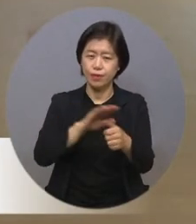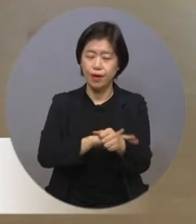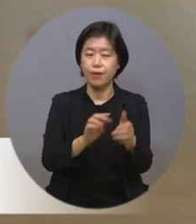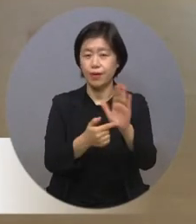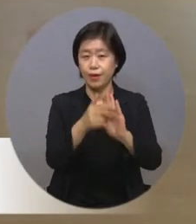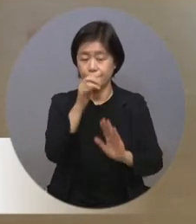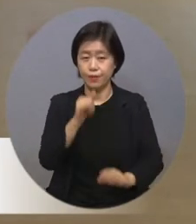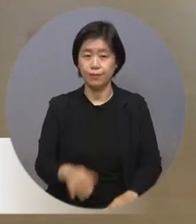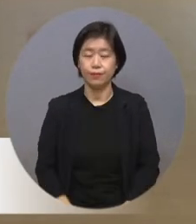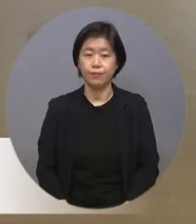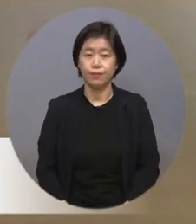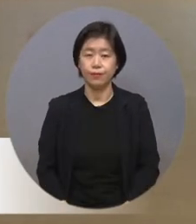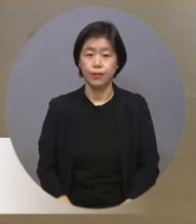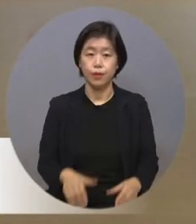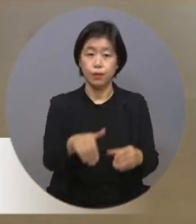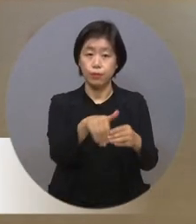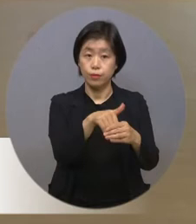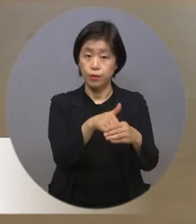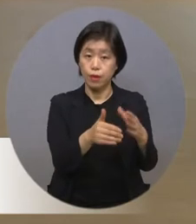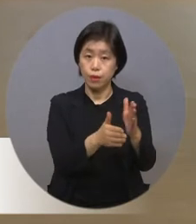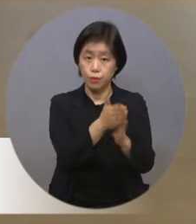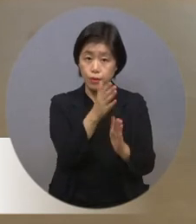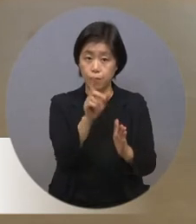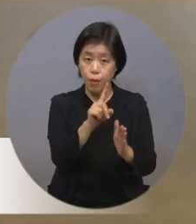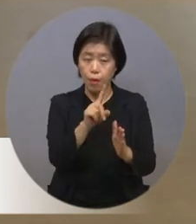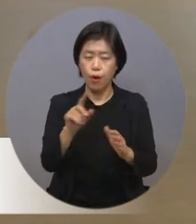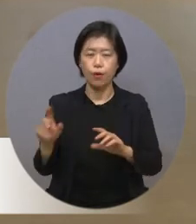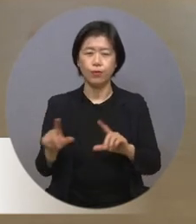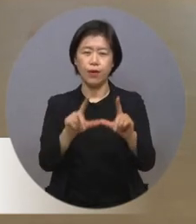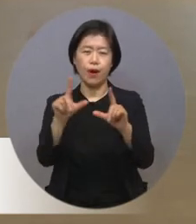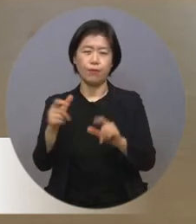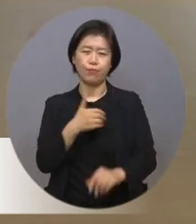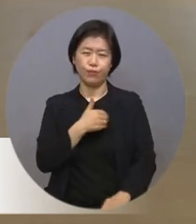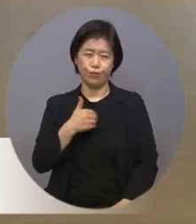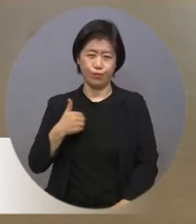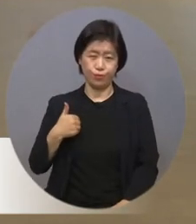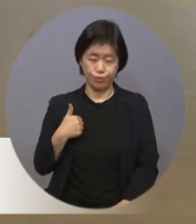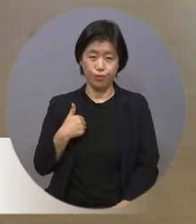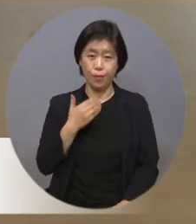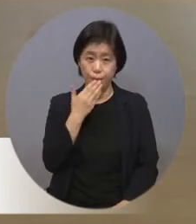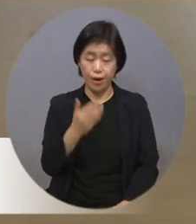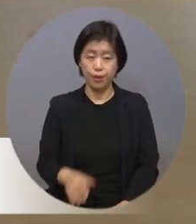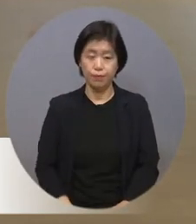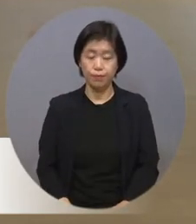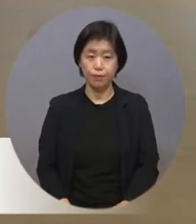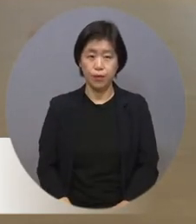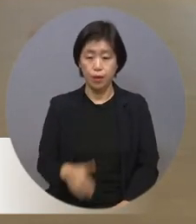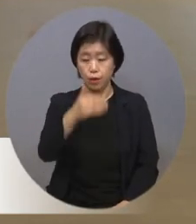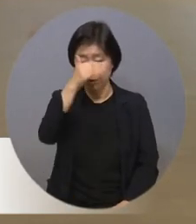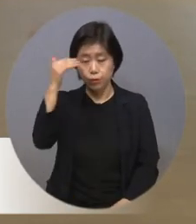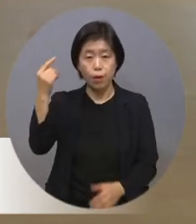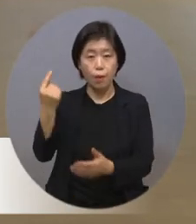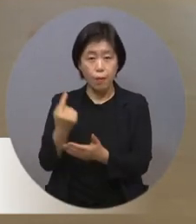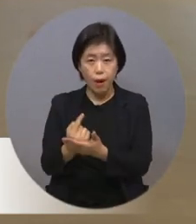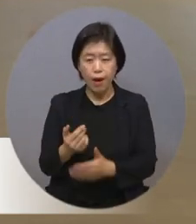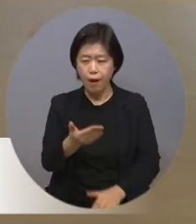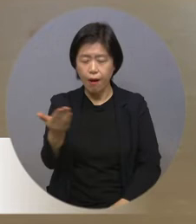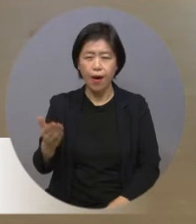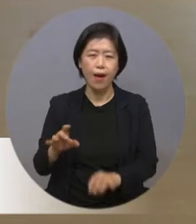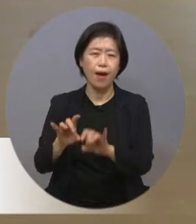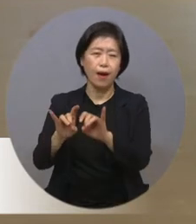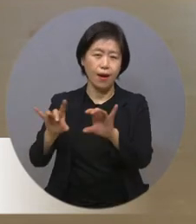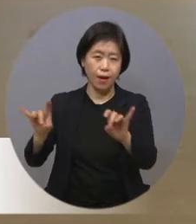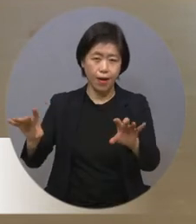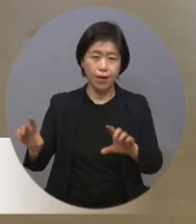삶을 풍성하게 하는 도시입니다. 우리 모두 꿈꾸는 도시이기도 합니다. 관람하시는 우리 시민 한 분의 한